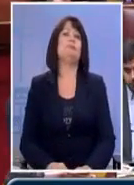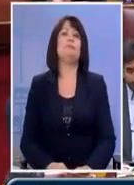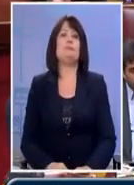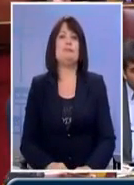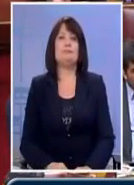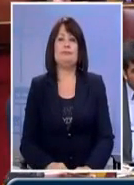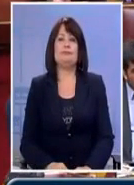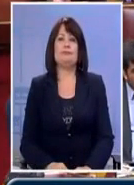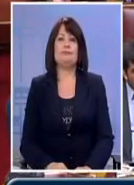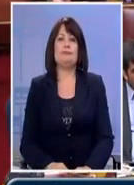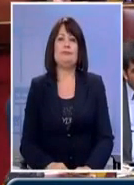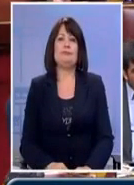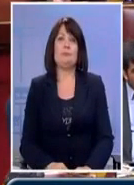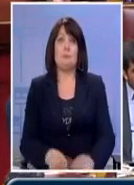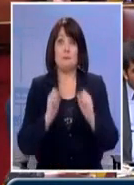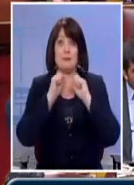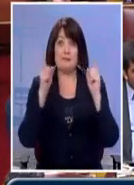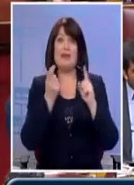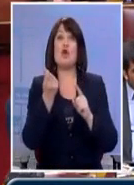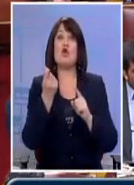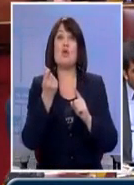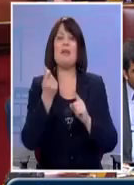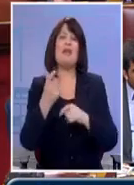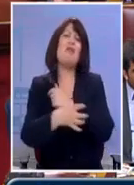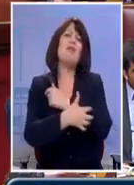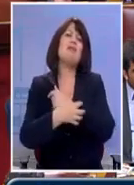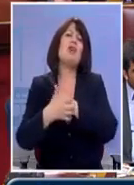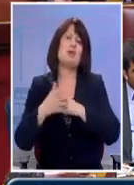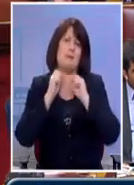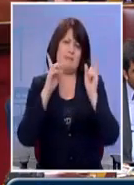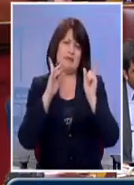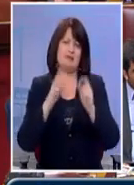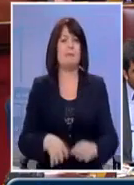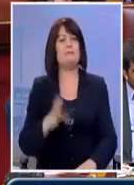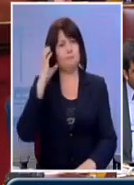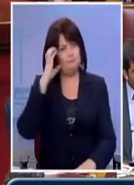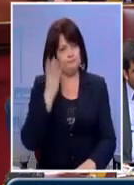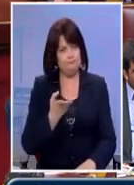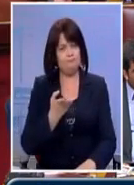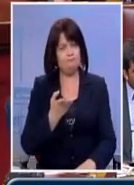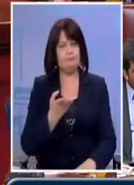και μιας πρωτόγνωρης οικονομικής ανέχειας. Θα θυμηθώ στο σημείο αυτό